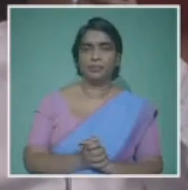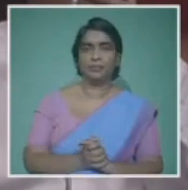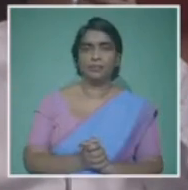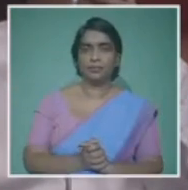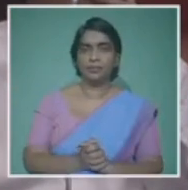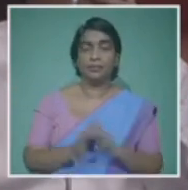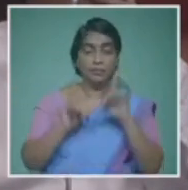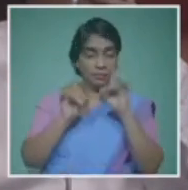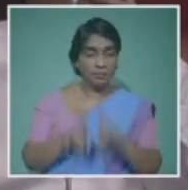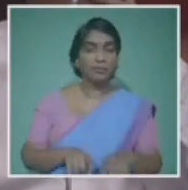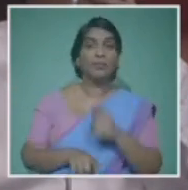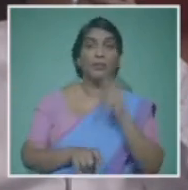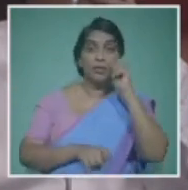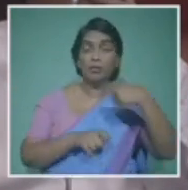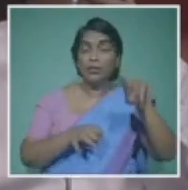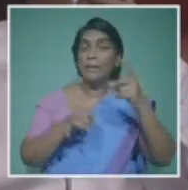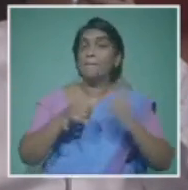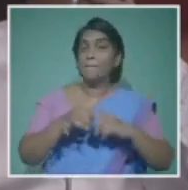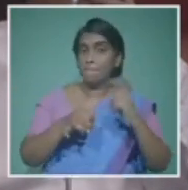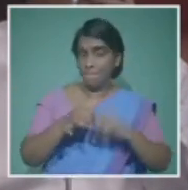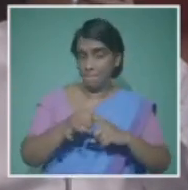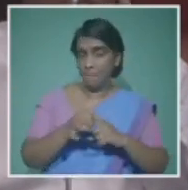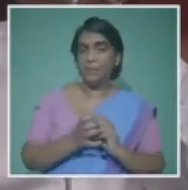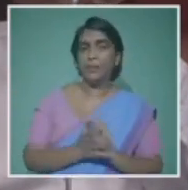ඉතින් එව්වයි එව්වයි ජනතාව ආන ප්‍රශ්න